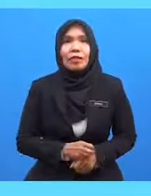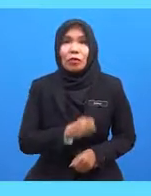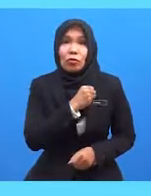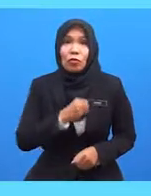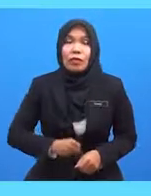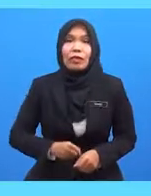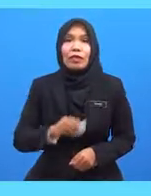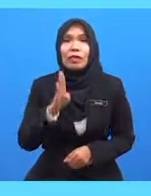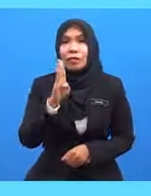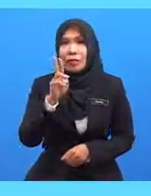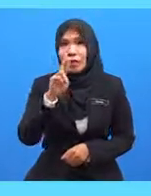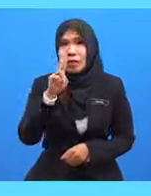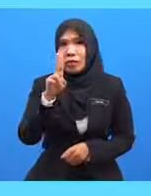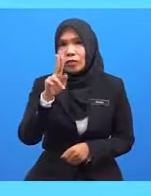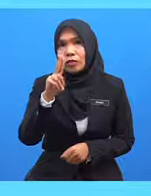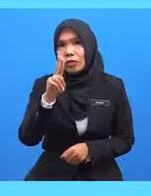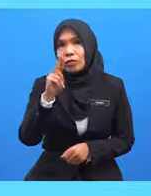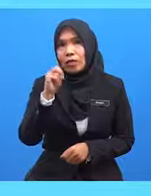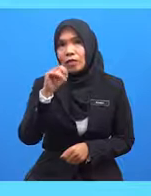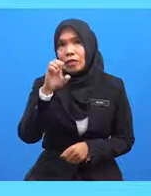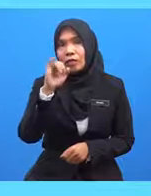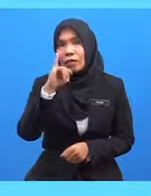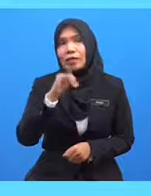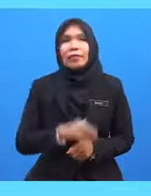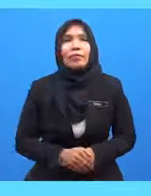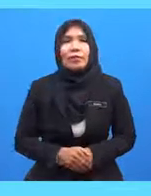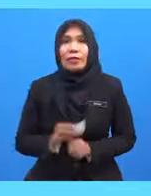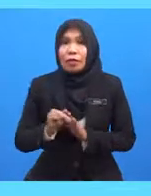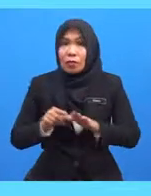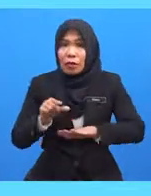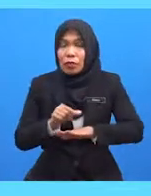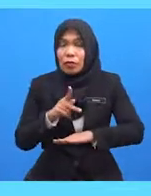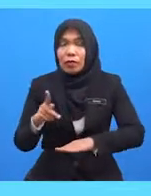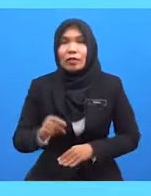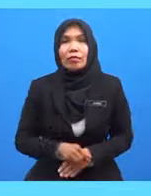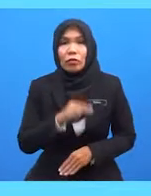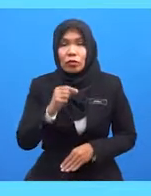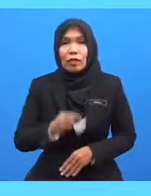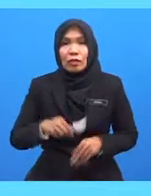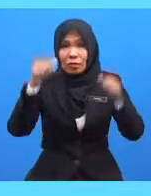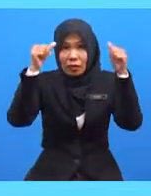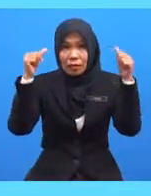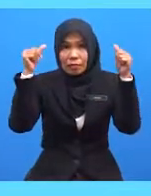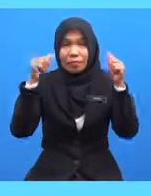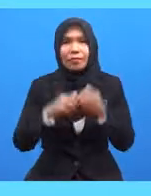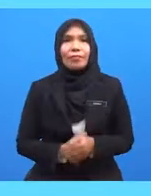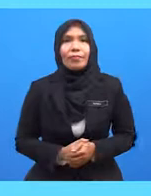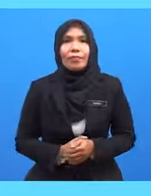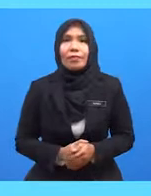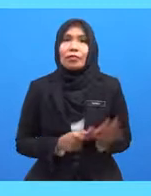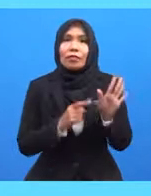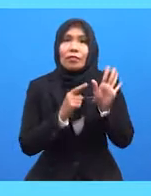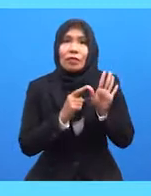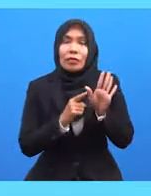bertarikh 903 Masihi menggunakan tulisan Arab berbentuk kufi. Batu